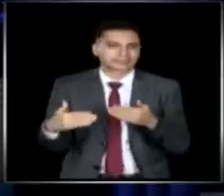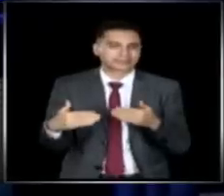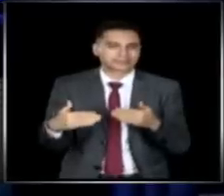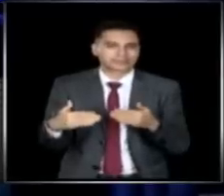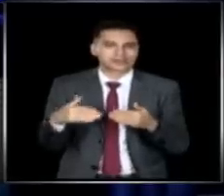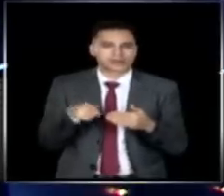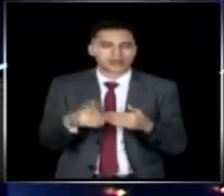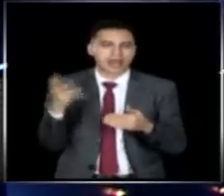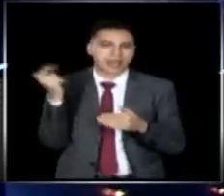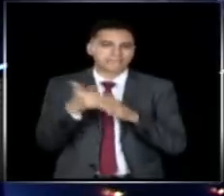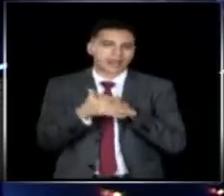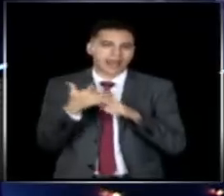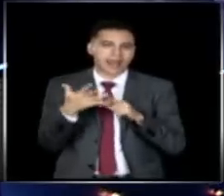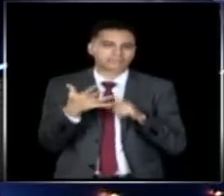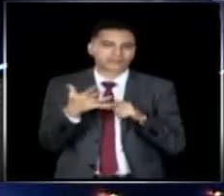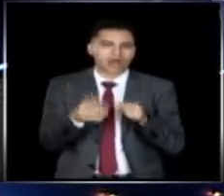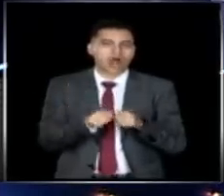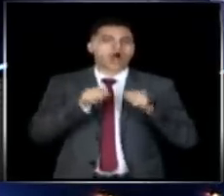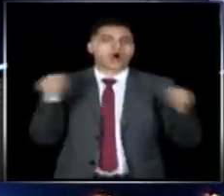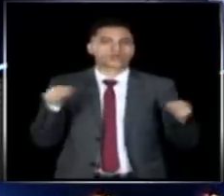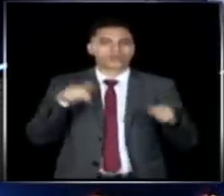خامس أطول نهر في الدولة دي.